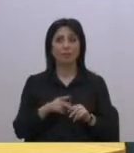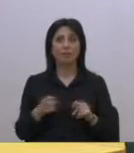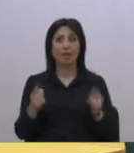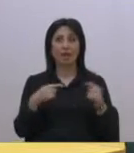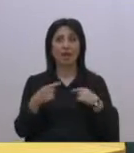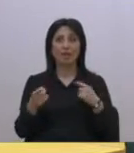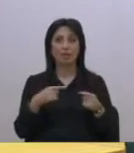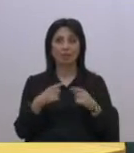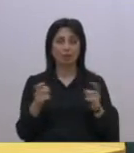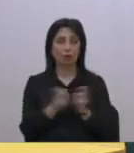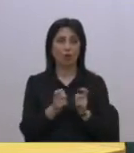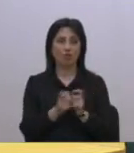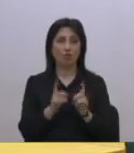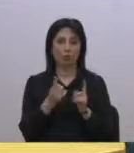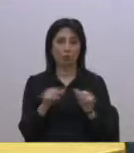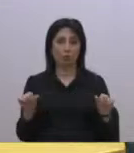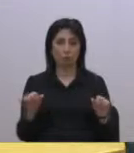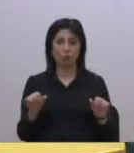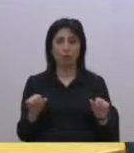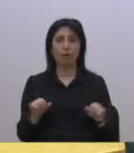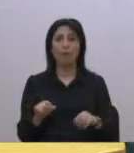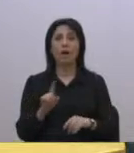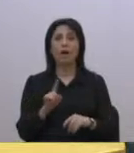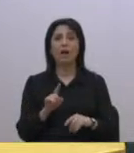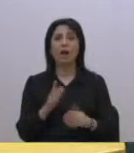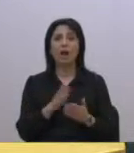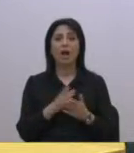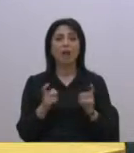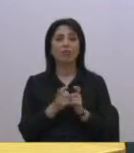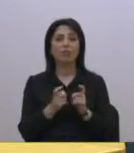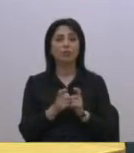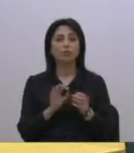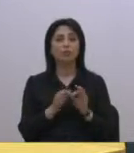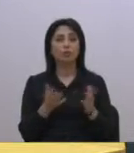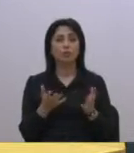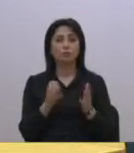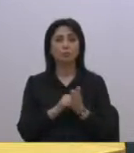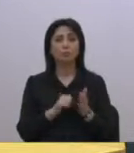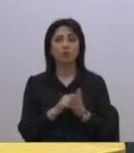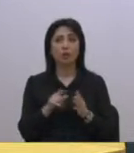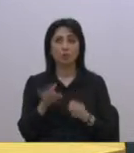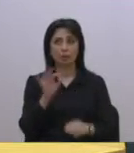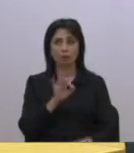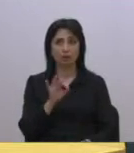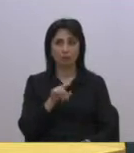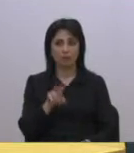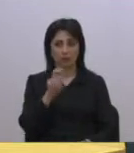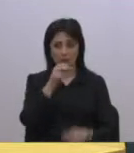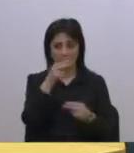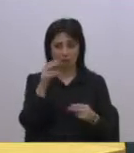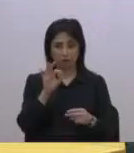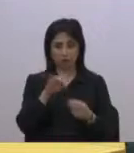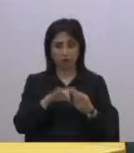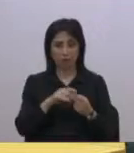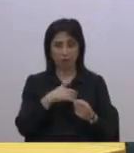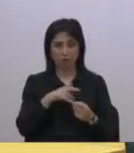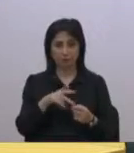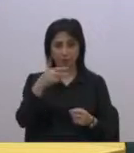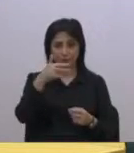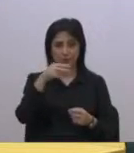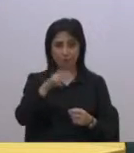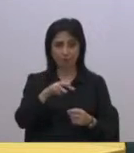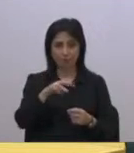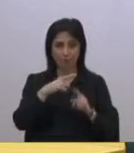ერთმანეთთან კონფლიქტში შევიდეთ. და რაზე გვაქვს კონფლიქტი კონკრეტულად? მე ამის შესახებ, აი ამ თემის შესახებ მინდა ეს 30